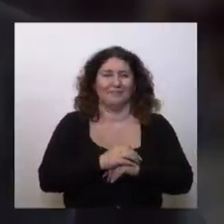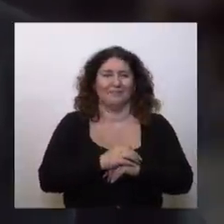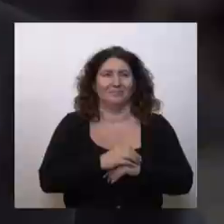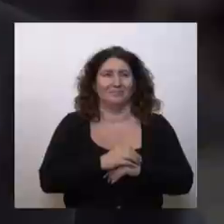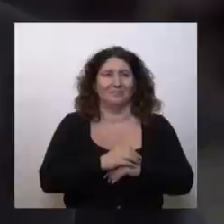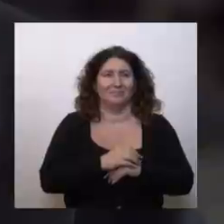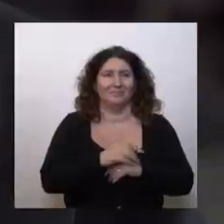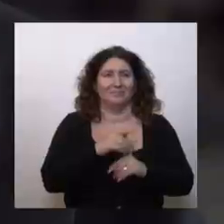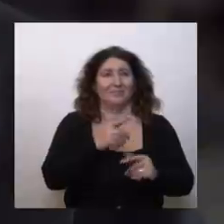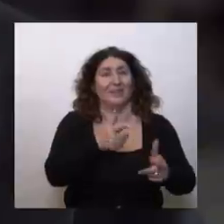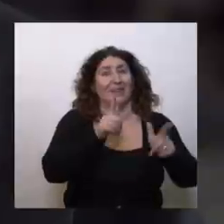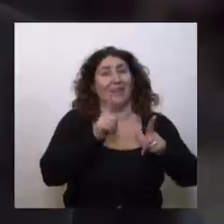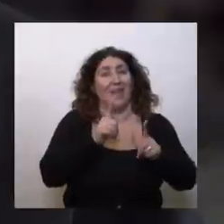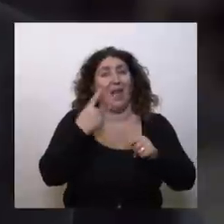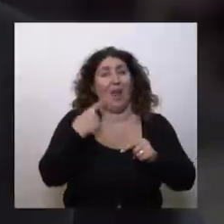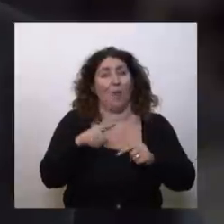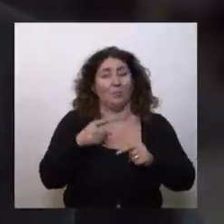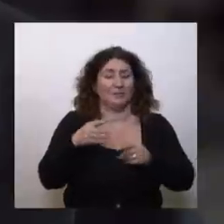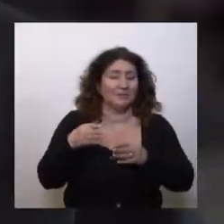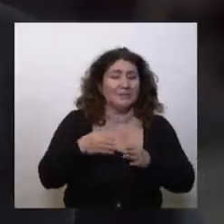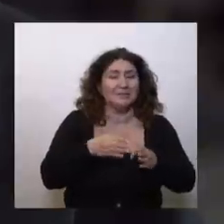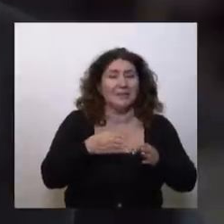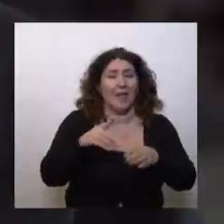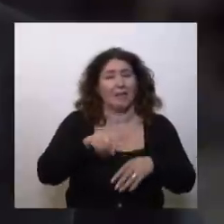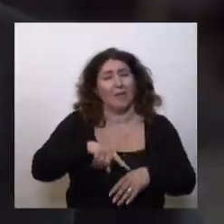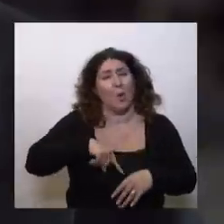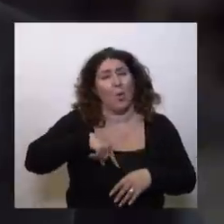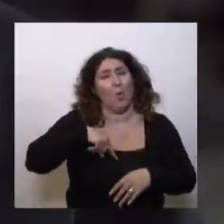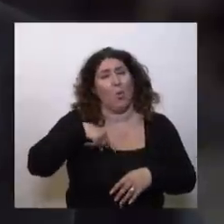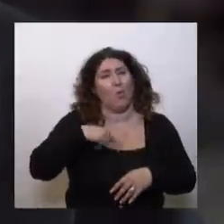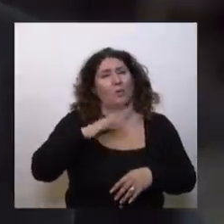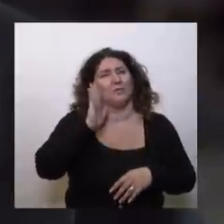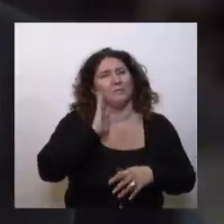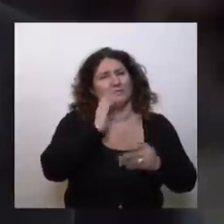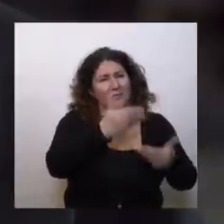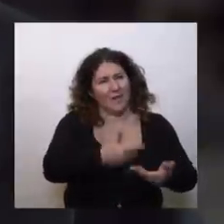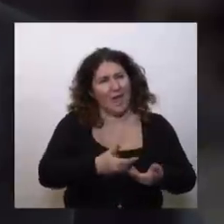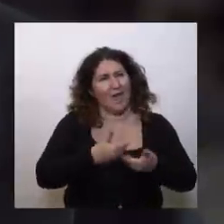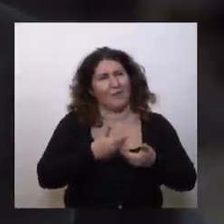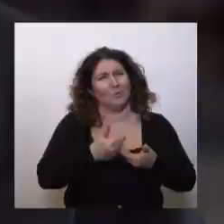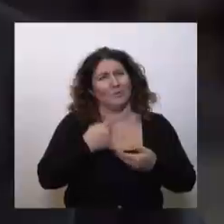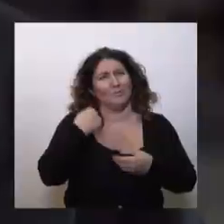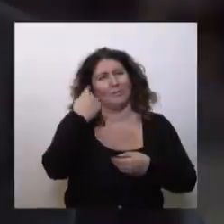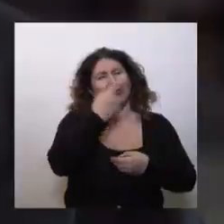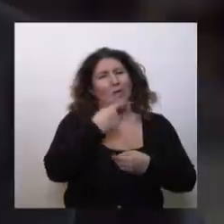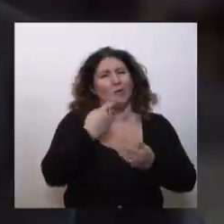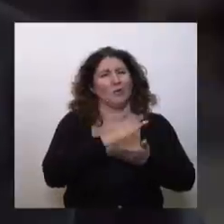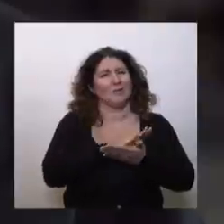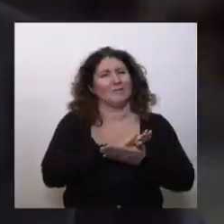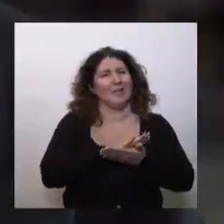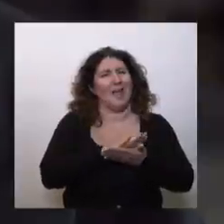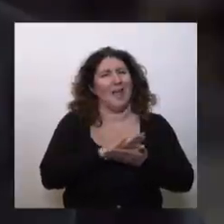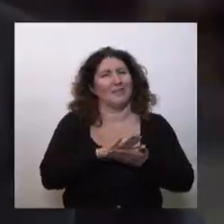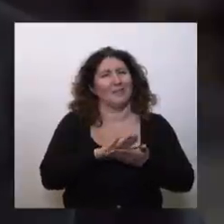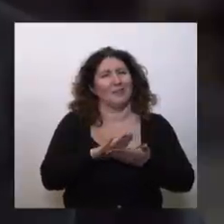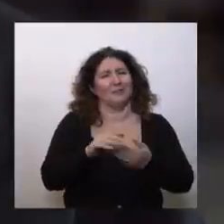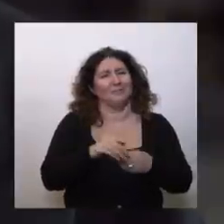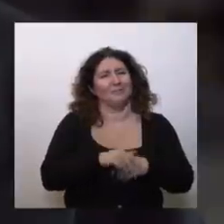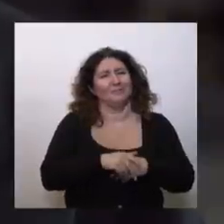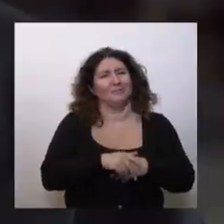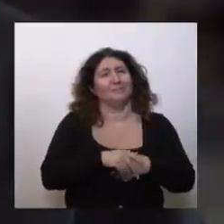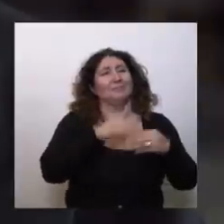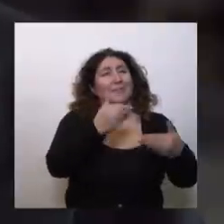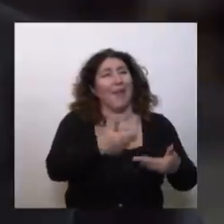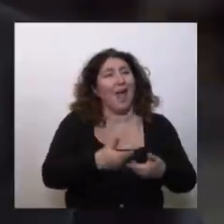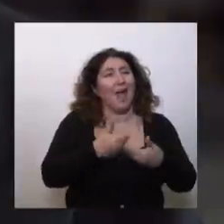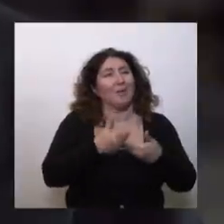lunga strada da compiere. Aiutami, volto santo, a guardarti insieme